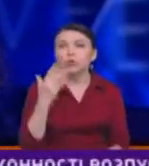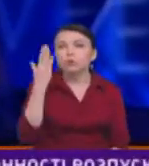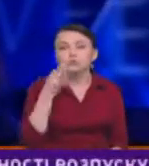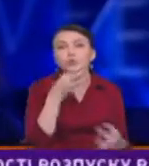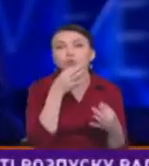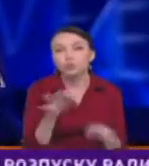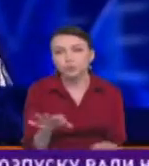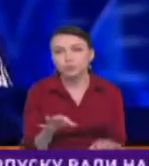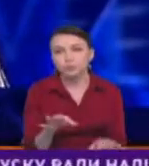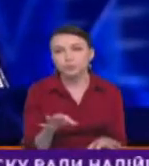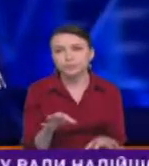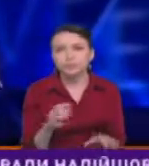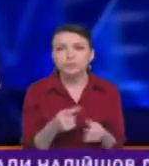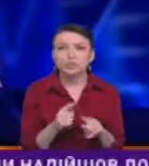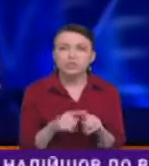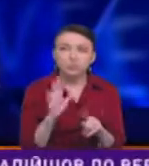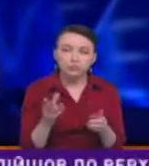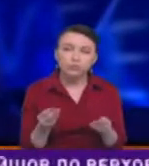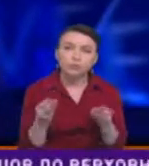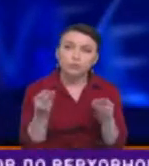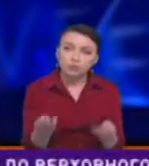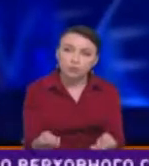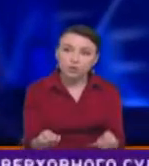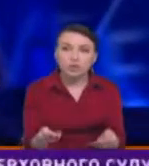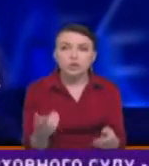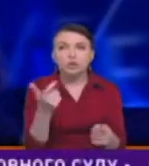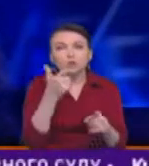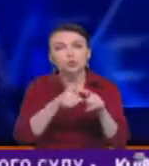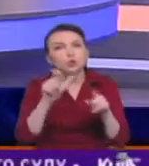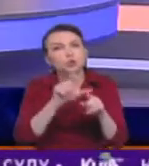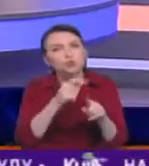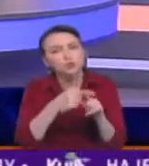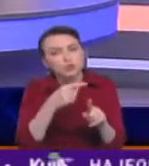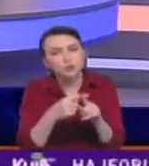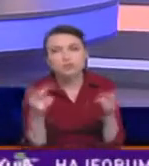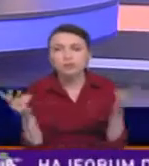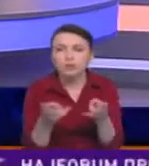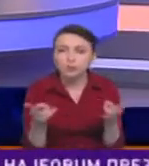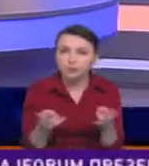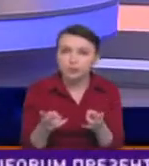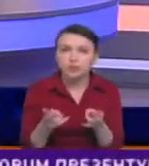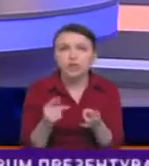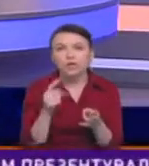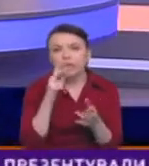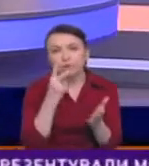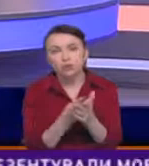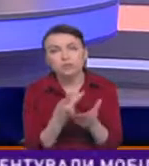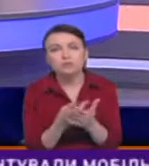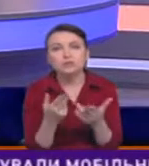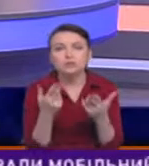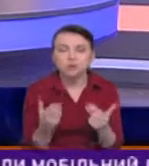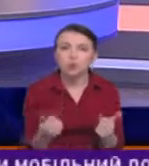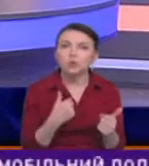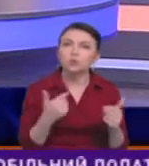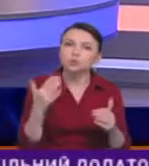будь-що. Тому що це буде подано як щось дуже позитивне, необхідне і показати їй, що так